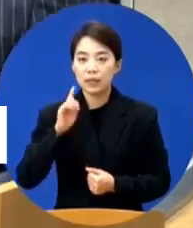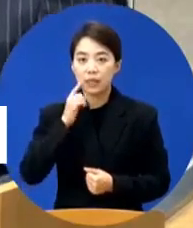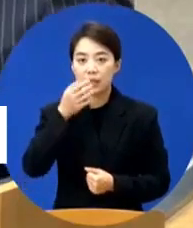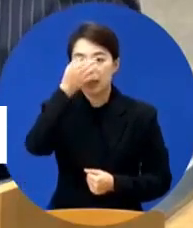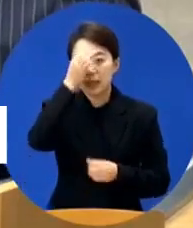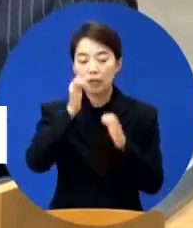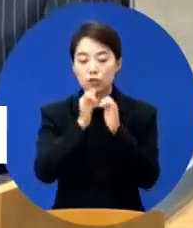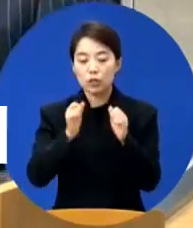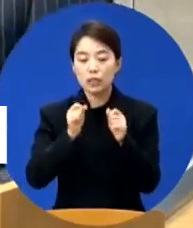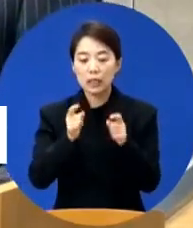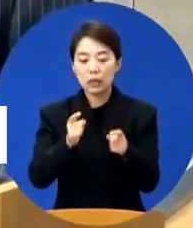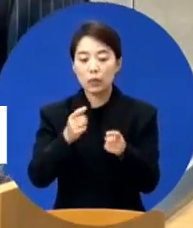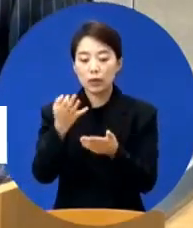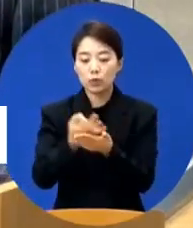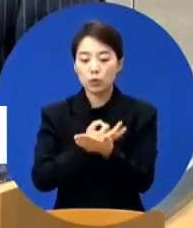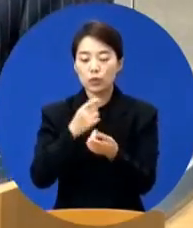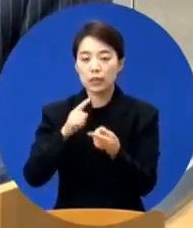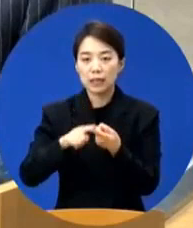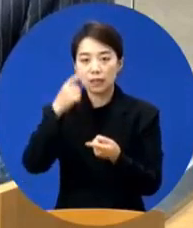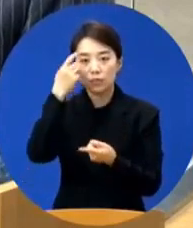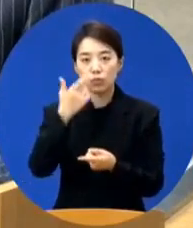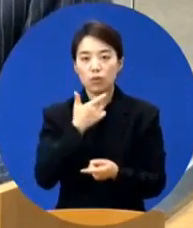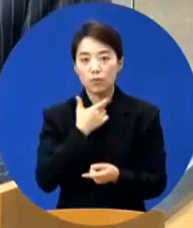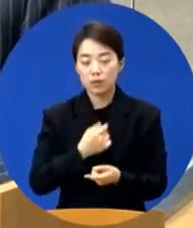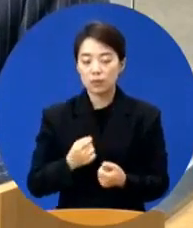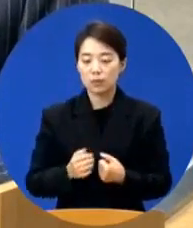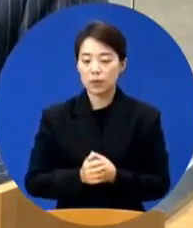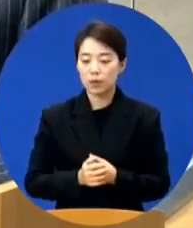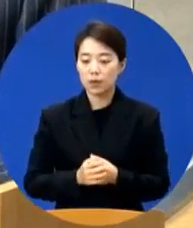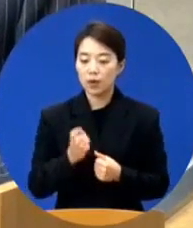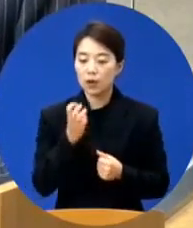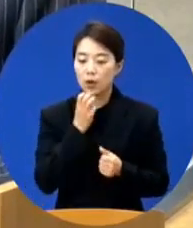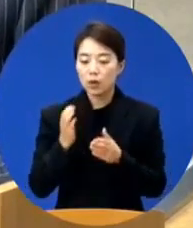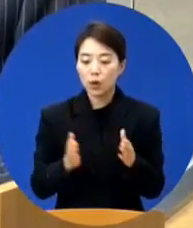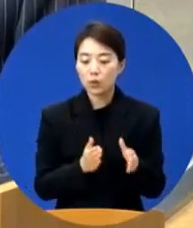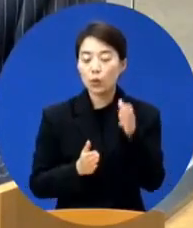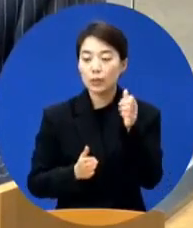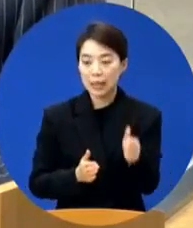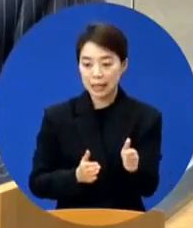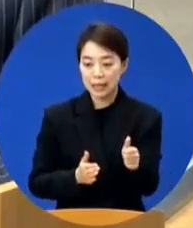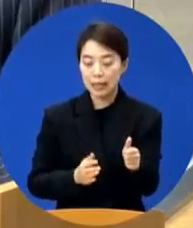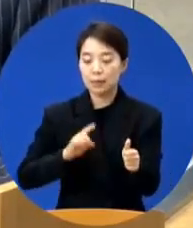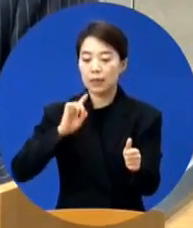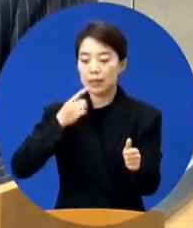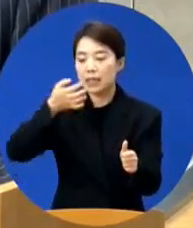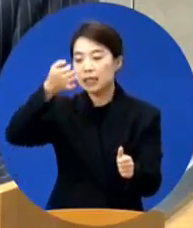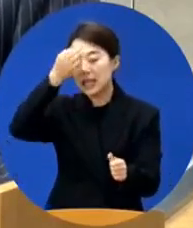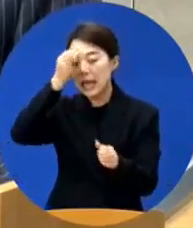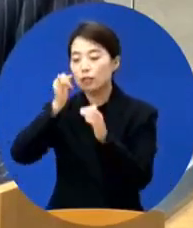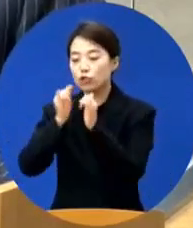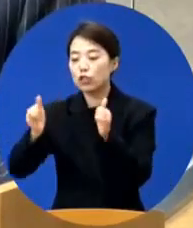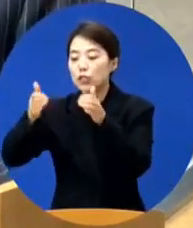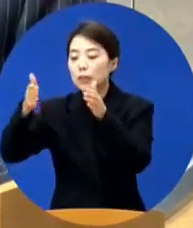대해서 질문 드리겠습니다. 혹시 지사님, 예술인의 그 범위는 어떻게 될까요?